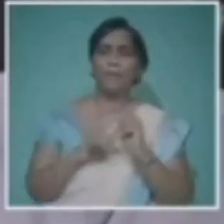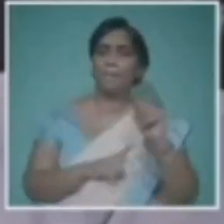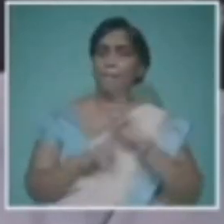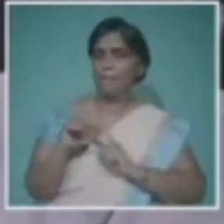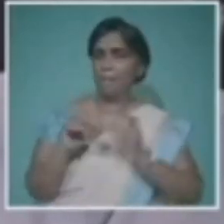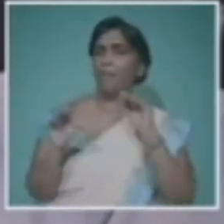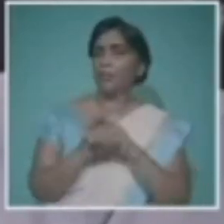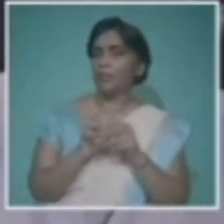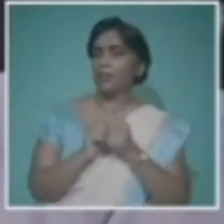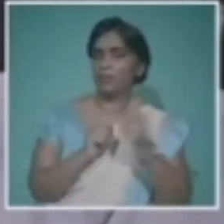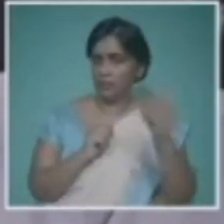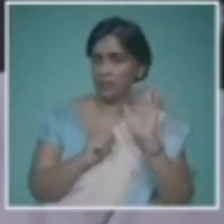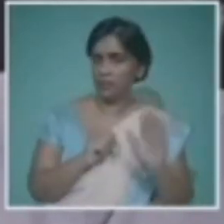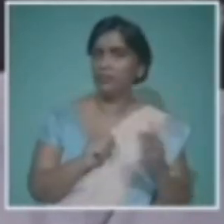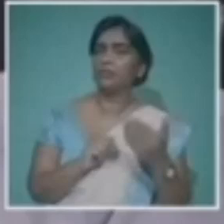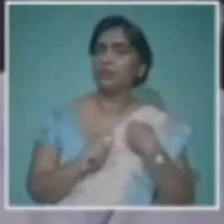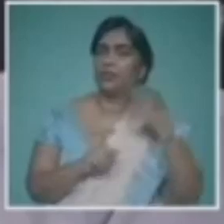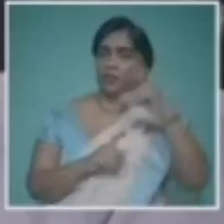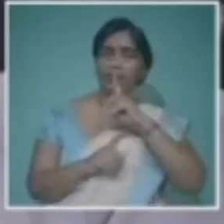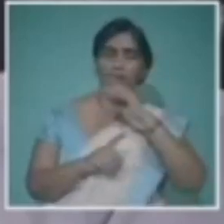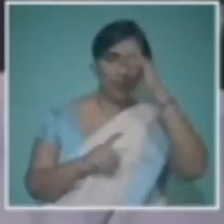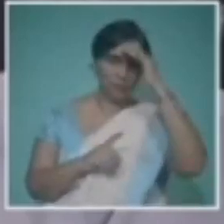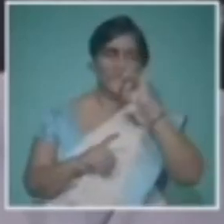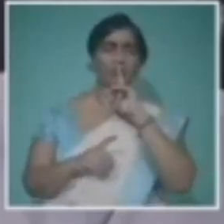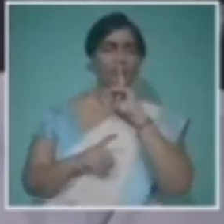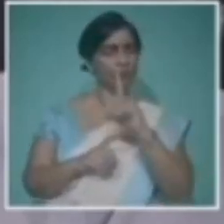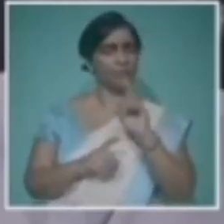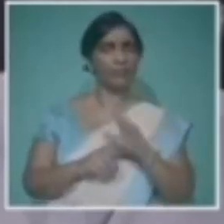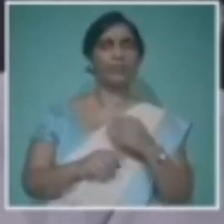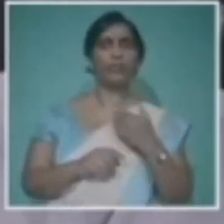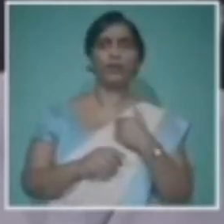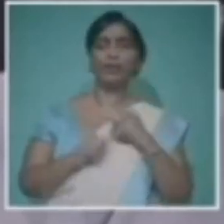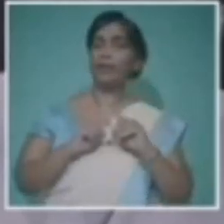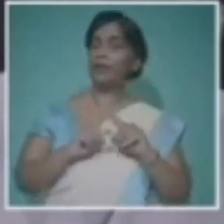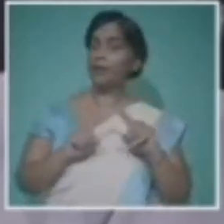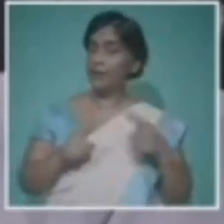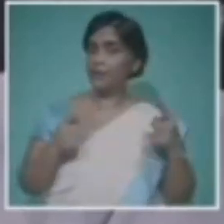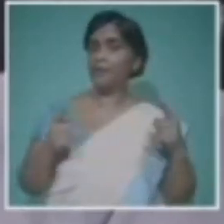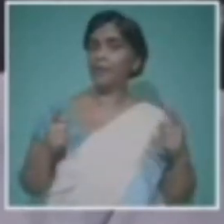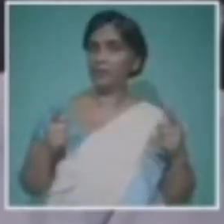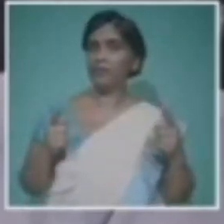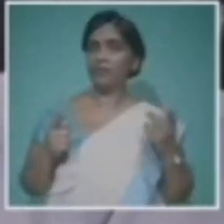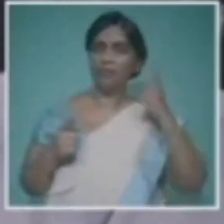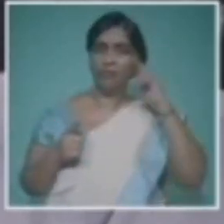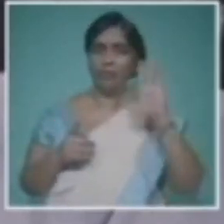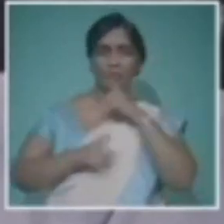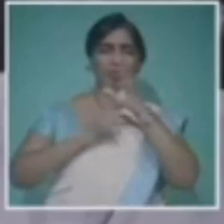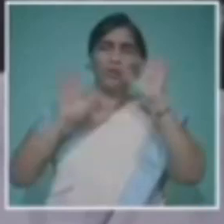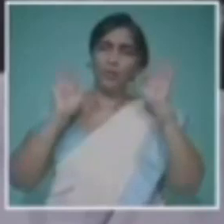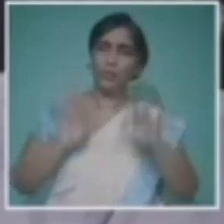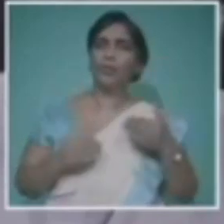පාර්ලිමේන්තුව යොමු කළ යුතුයි කියලා නියෝජ්‍ය කතානායකතුමනි මතක් කරන්න කැමති වෙන අපි අනවශ්‍ය දේ කතා